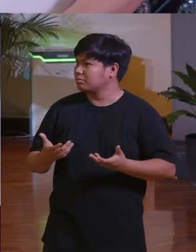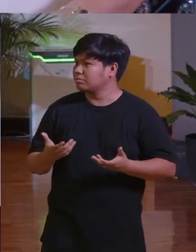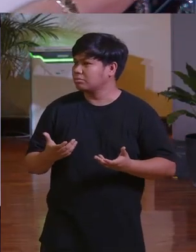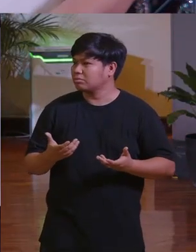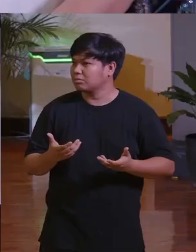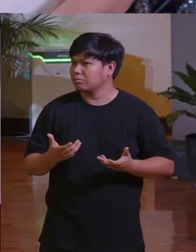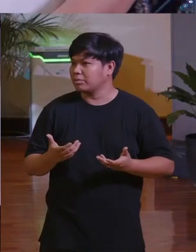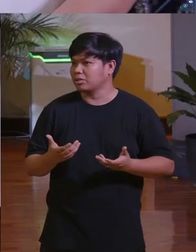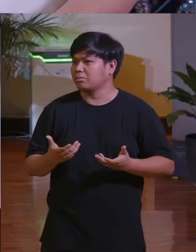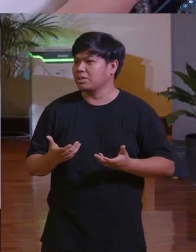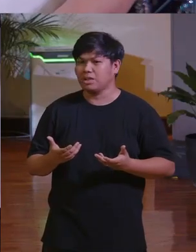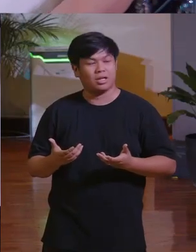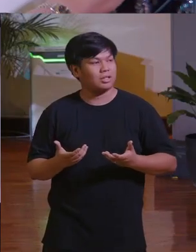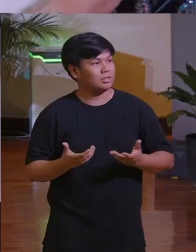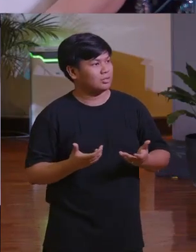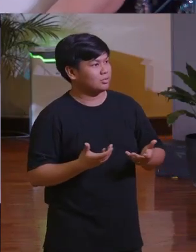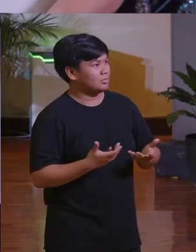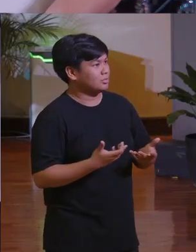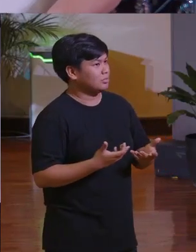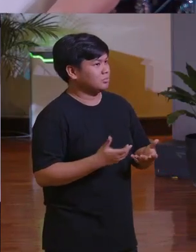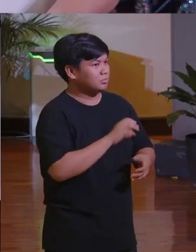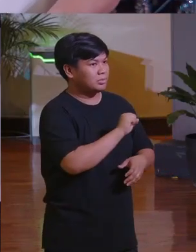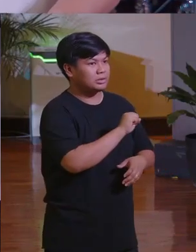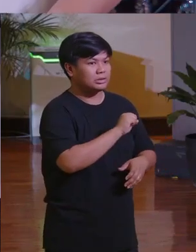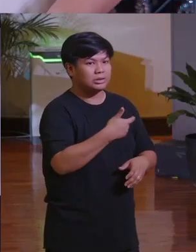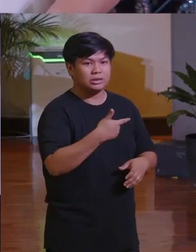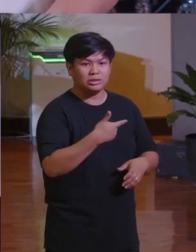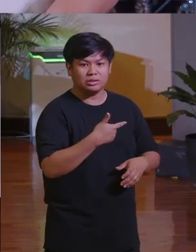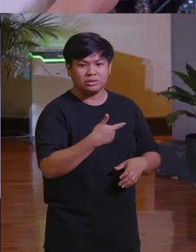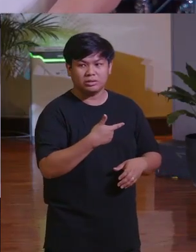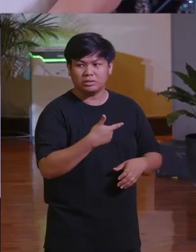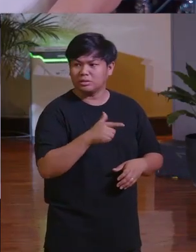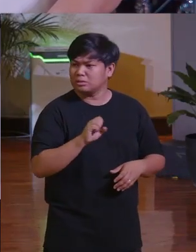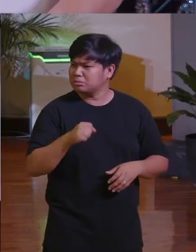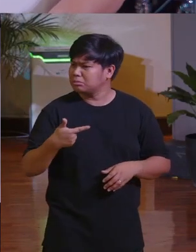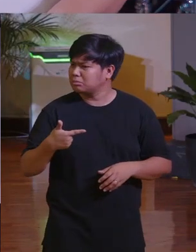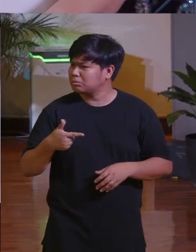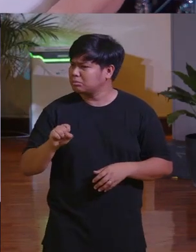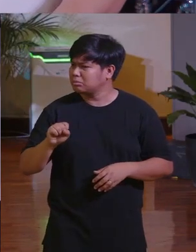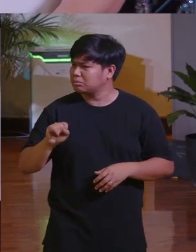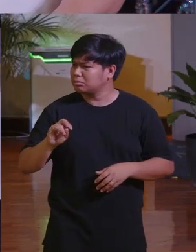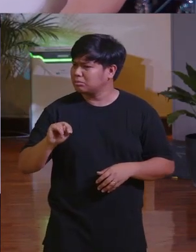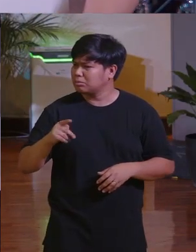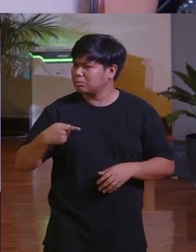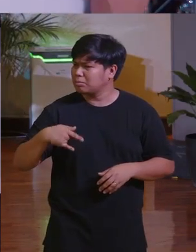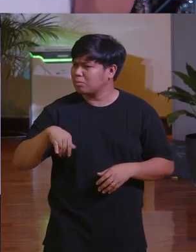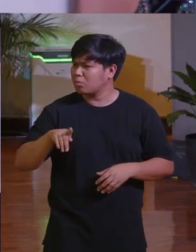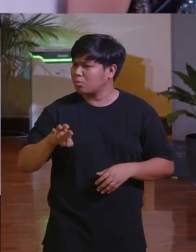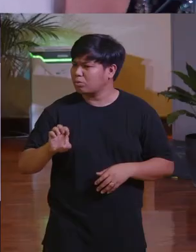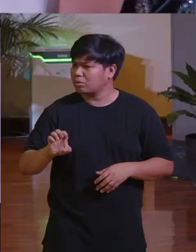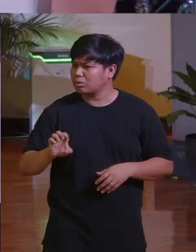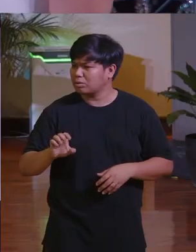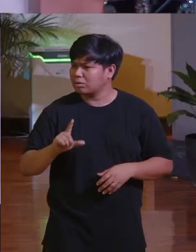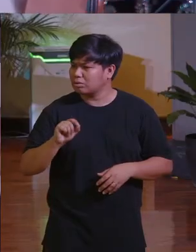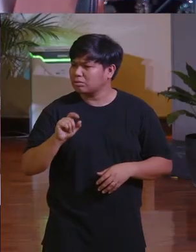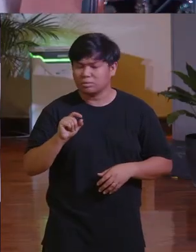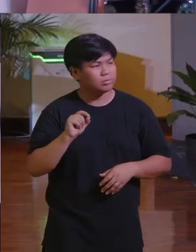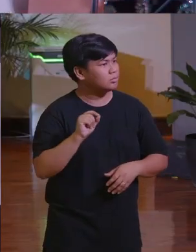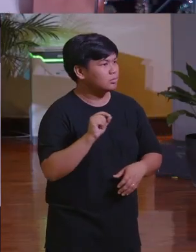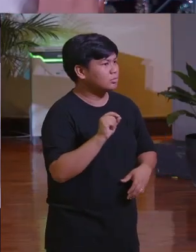Siguro kasi laki siya ng Singapore. Ang Singapore pwedeng ikutin, pero kailangan nakakotse